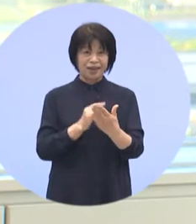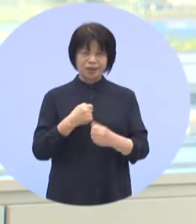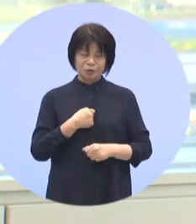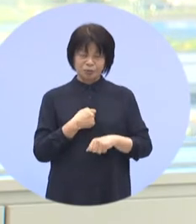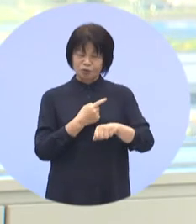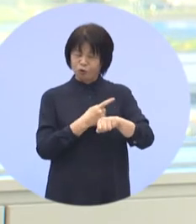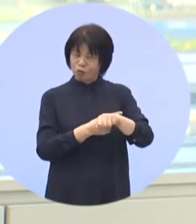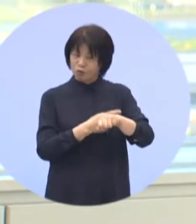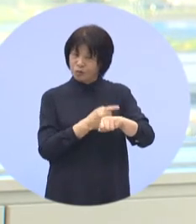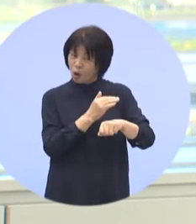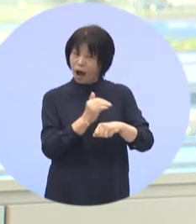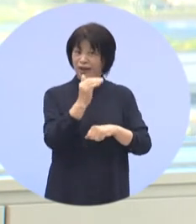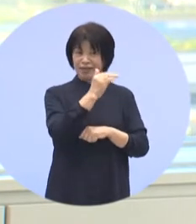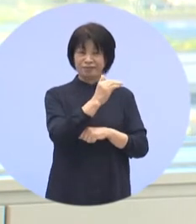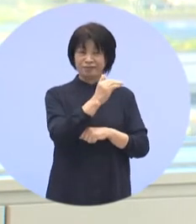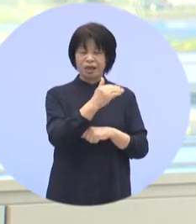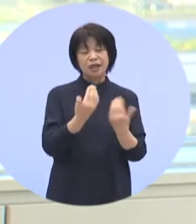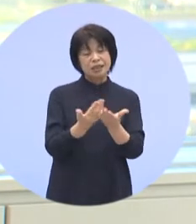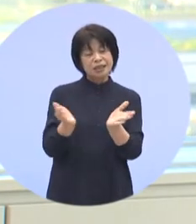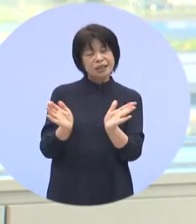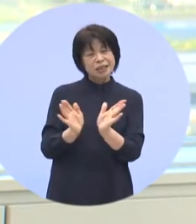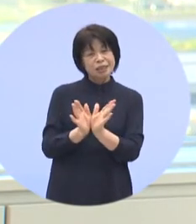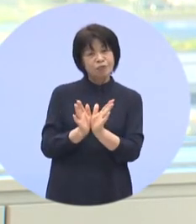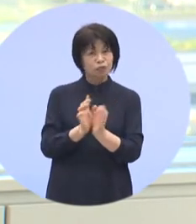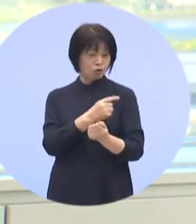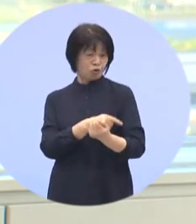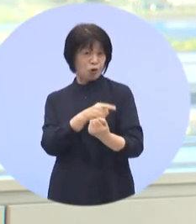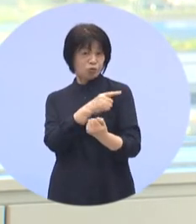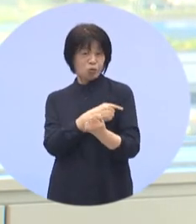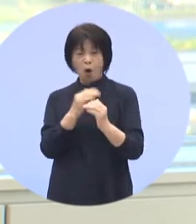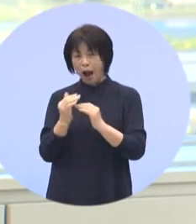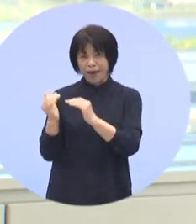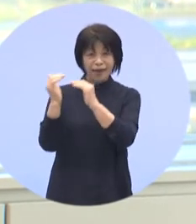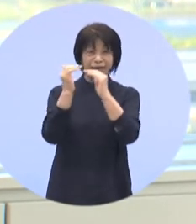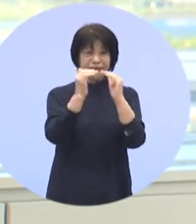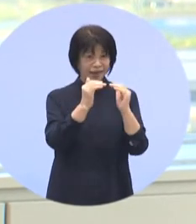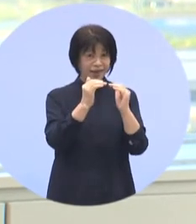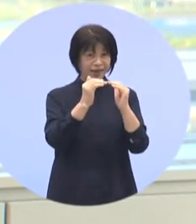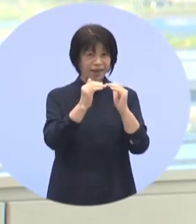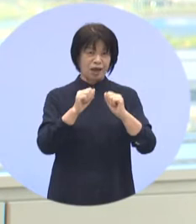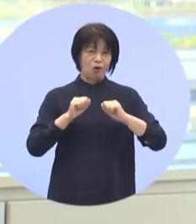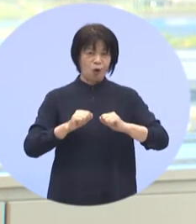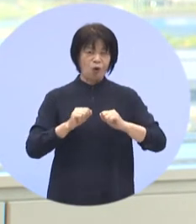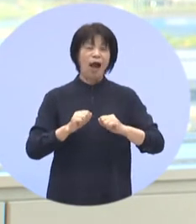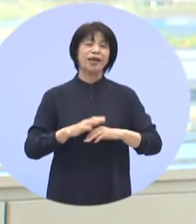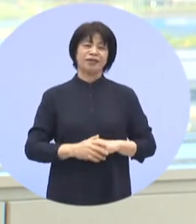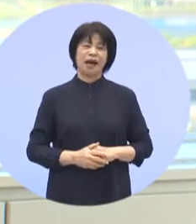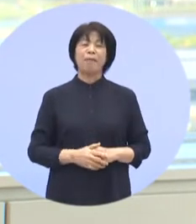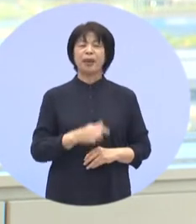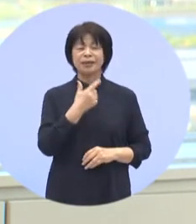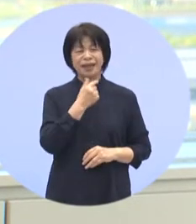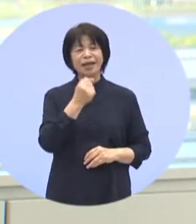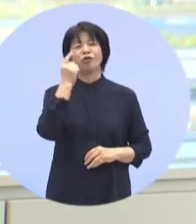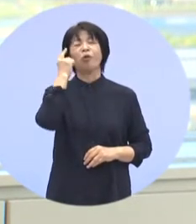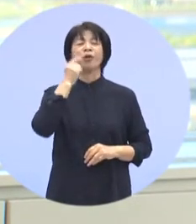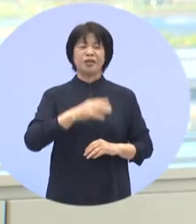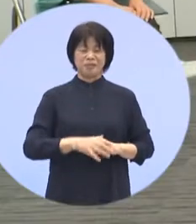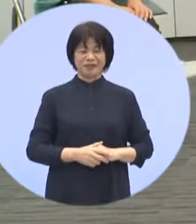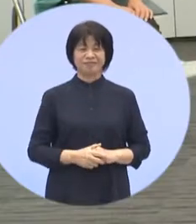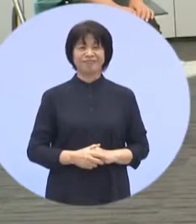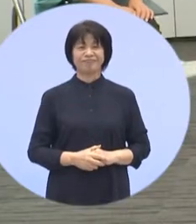上げて、チームとしてももっとチーム力を上げて今回のリーグを戦い抜けるようにしたいなと思っています